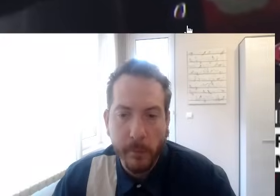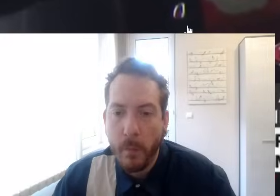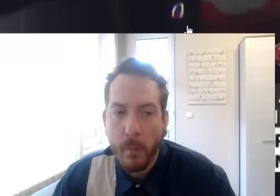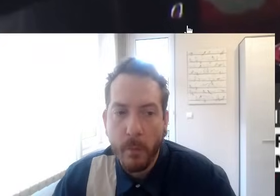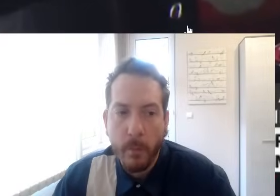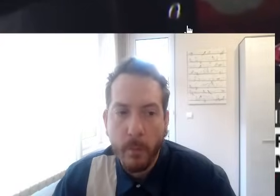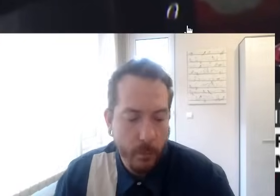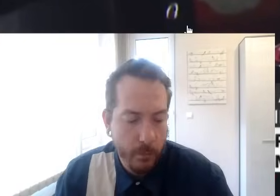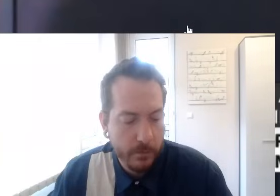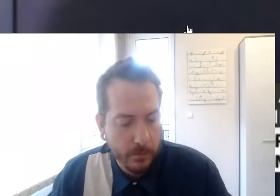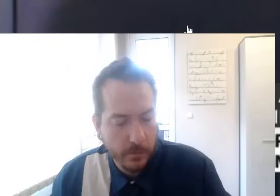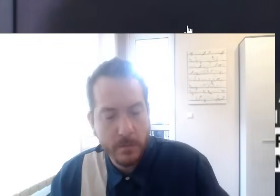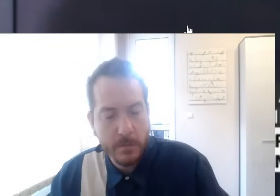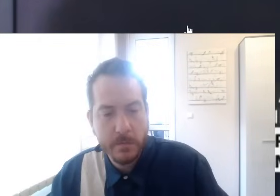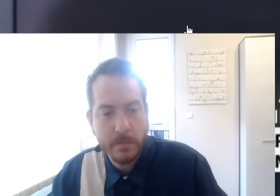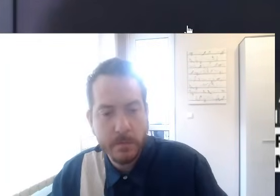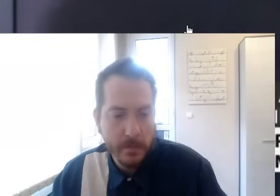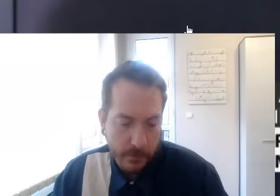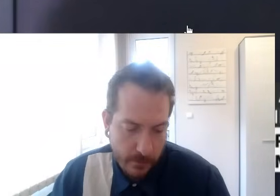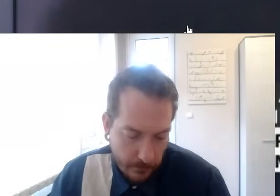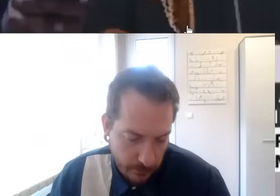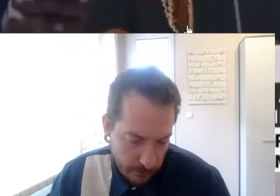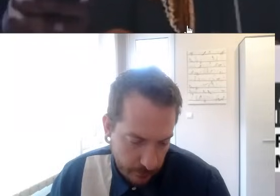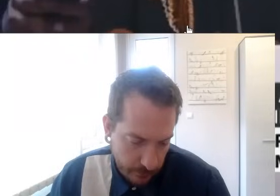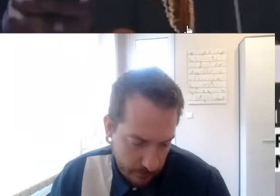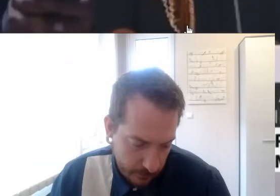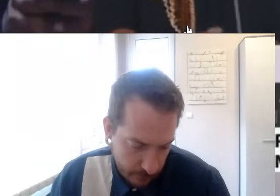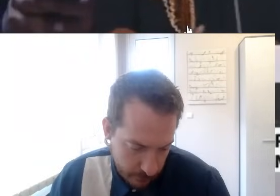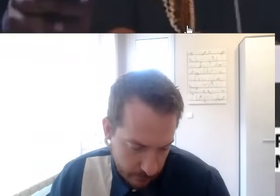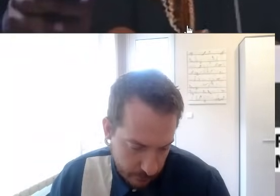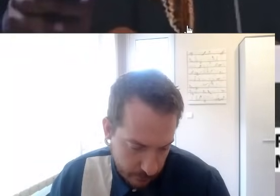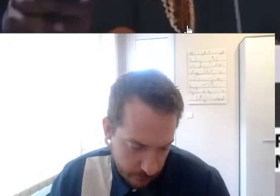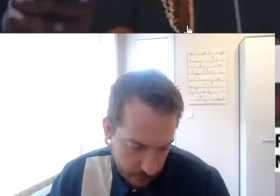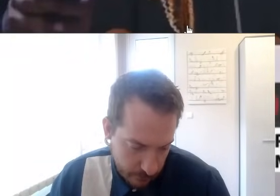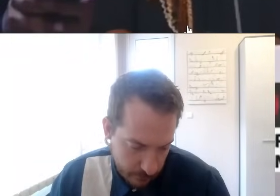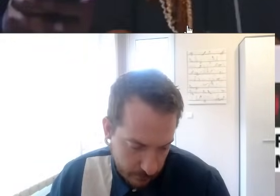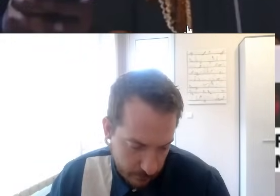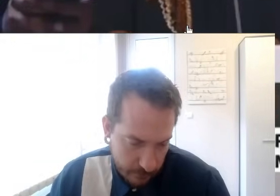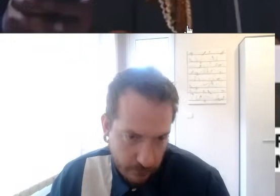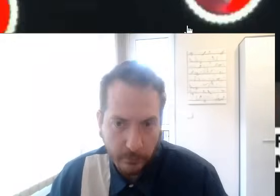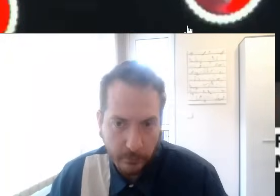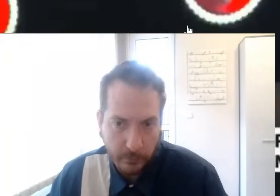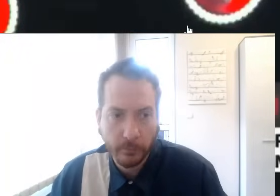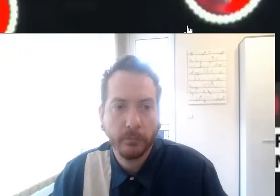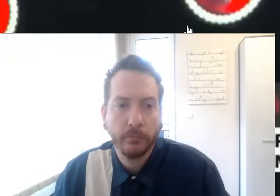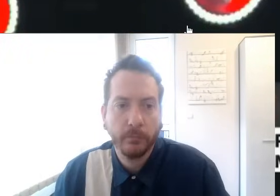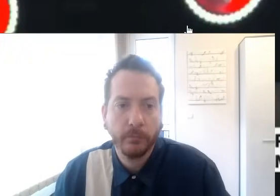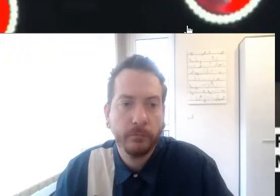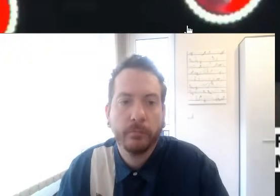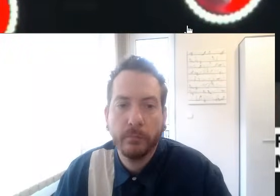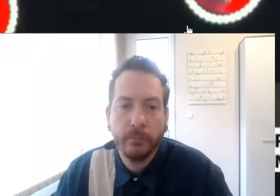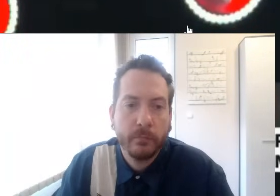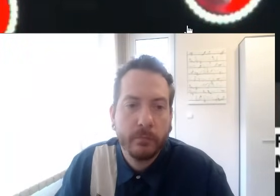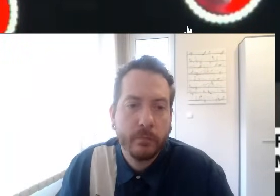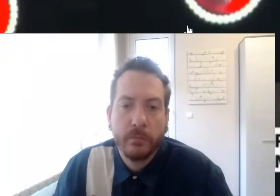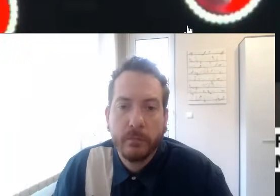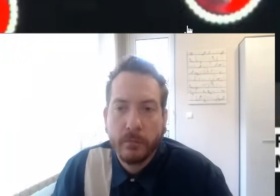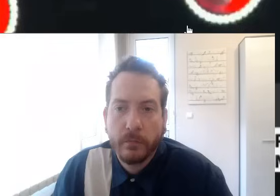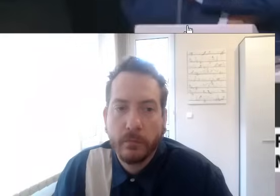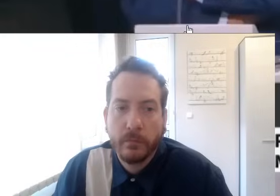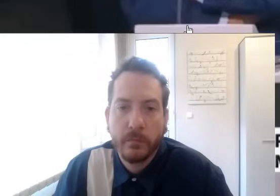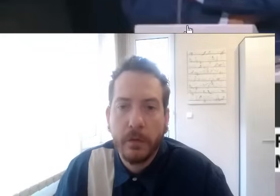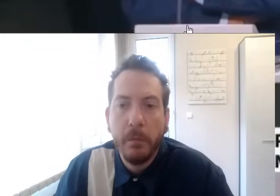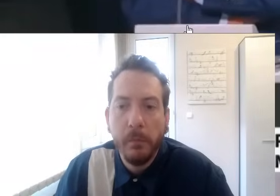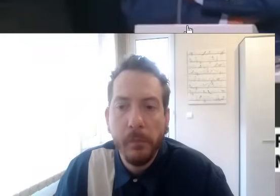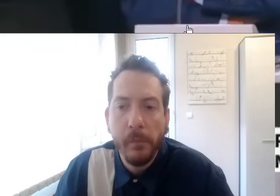d'Île-de-France. Et 15 des personnes présentes seront amenées à Châteauroux. On appelle ça une opération de desserrement du côté de la préfecture. C'est ça, c'est le terme